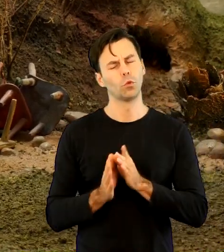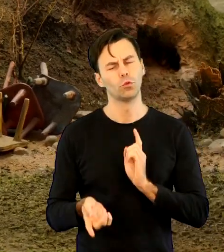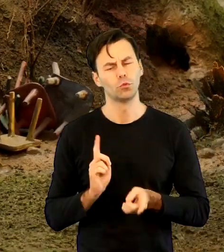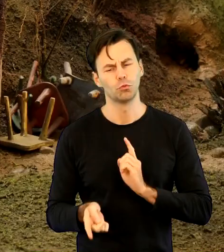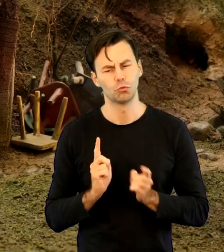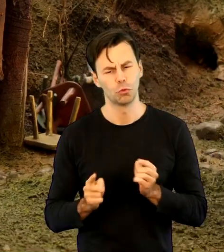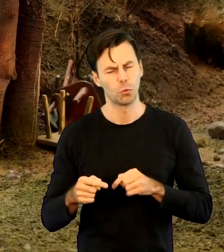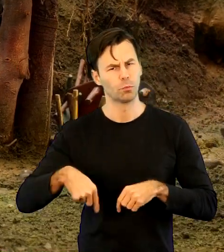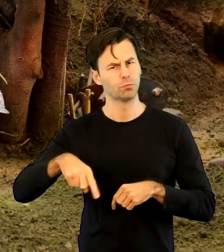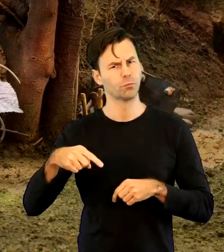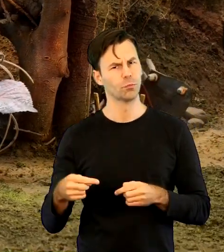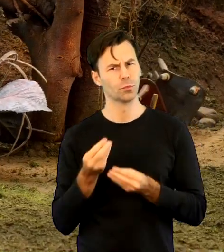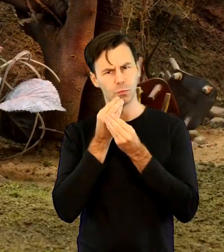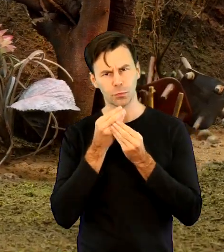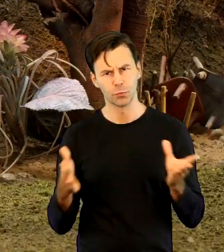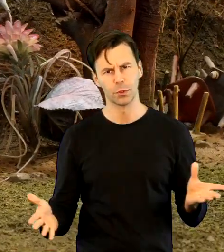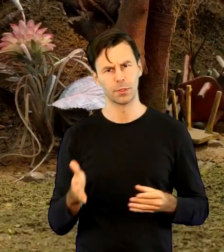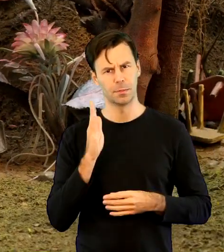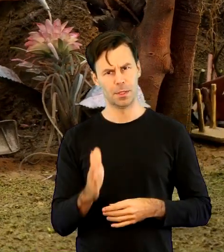Pośpieszcie się, zaraz się zaczyna.